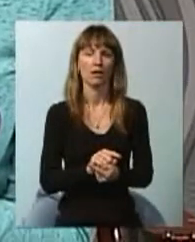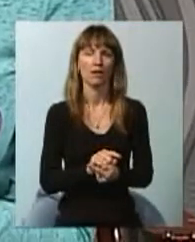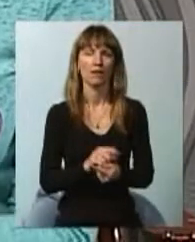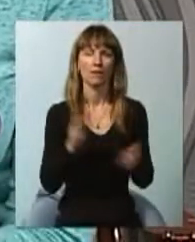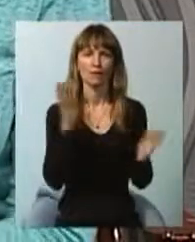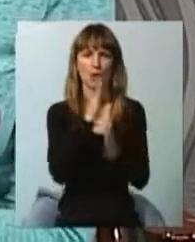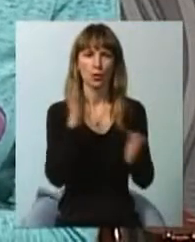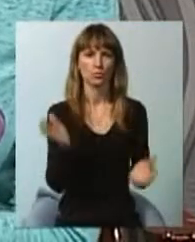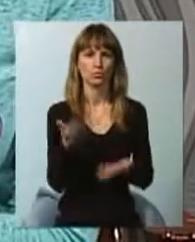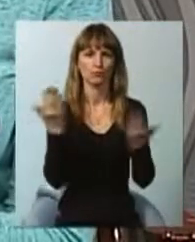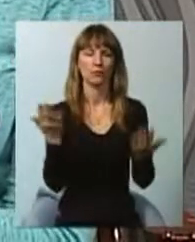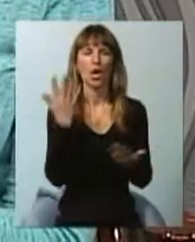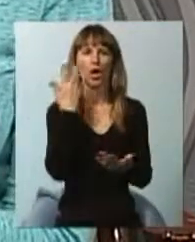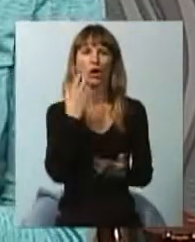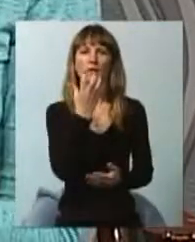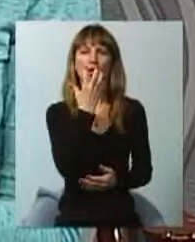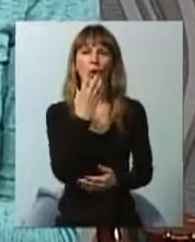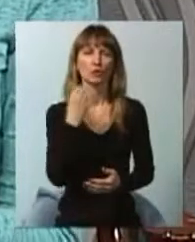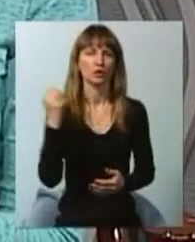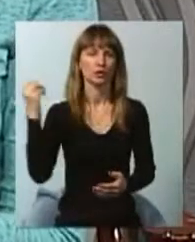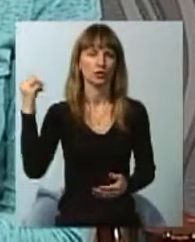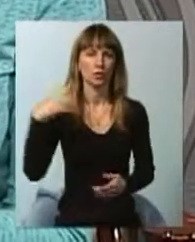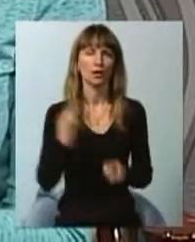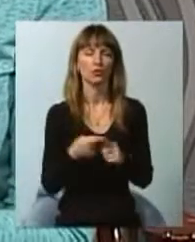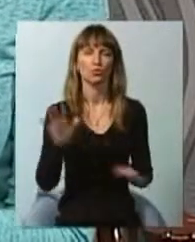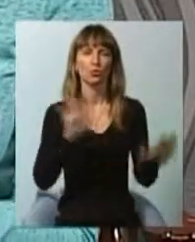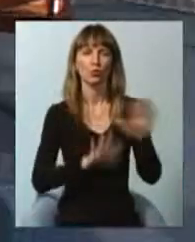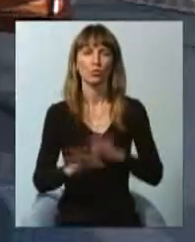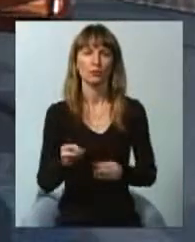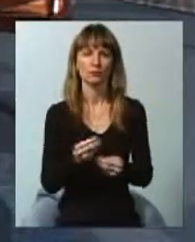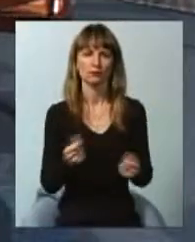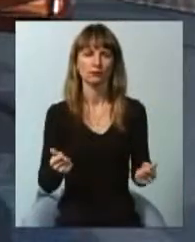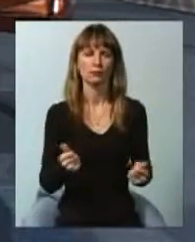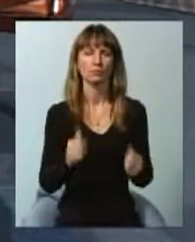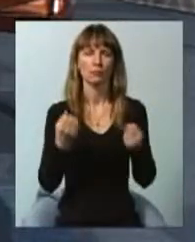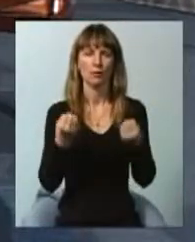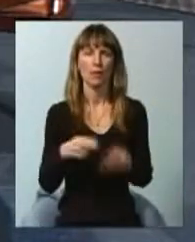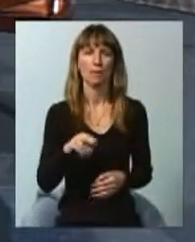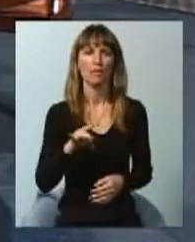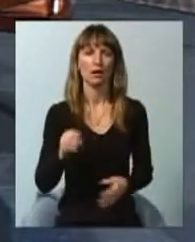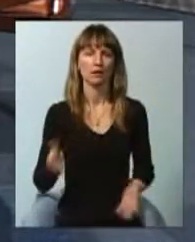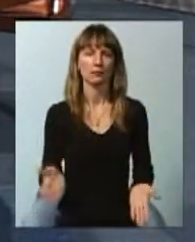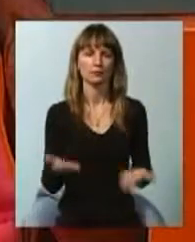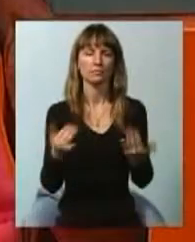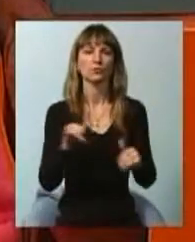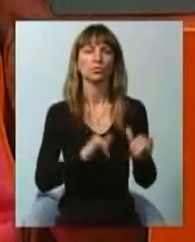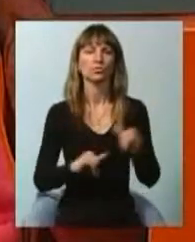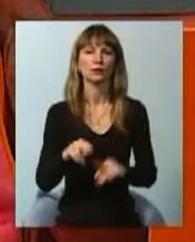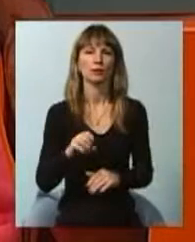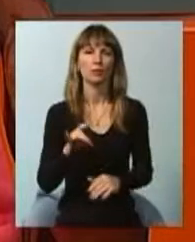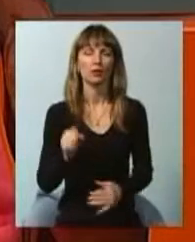Розвітрюється, так? Так. Коли пригріє сонечко, то цей туман просто зникає, він випаровується. А куди дівається ця пара?